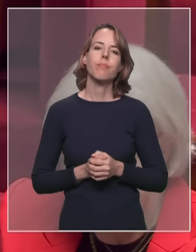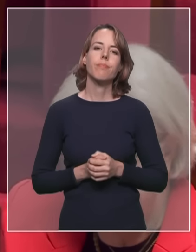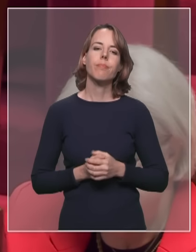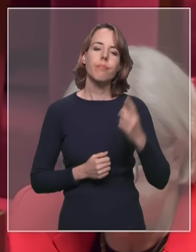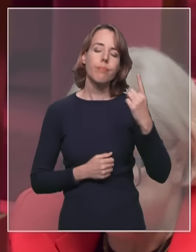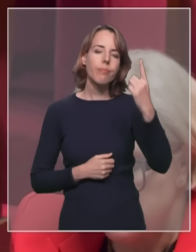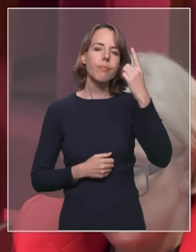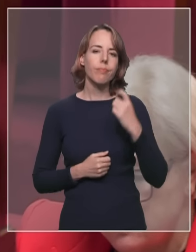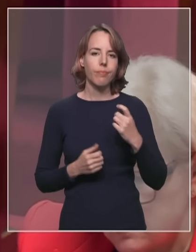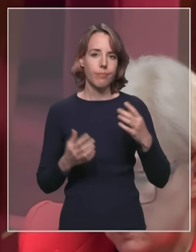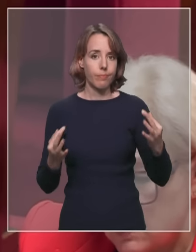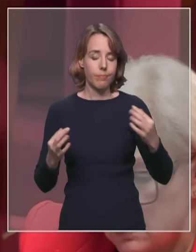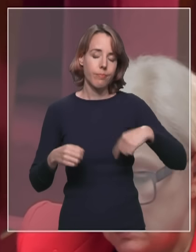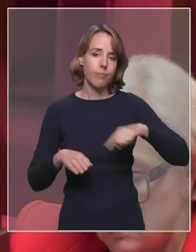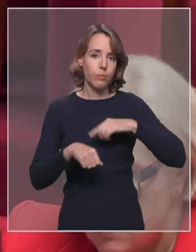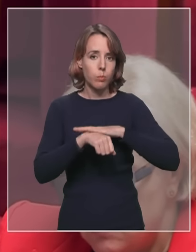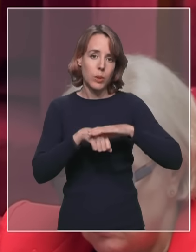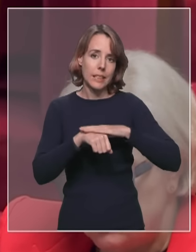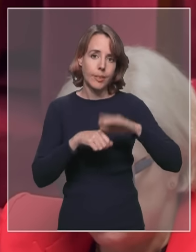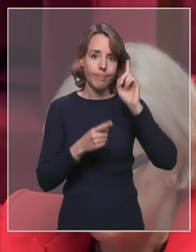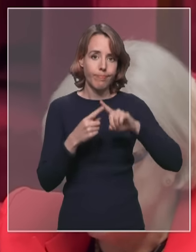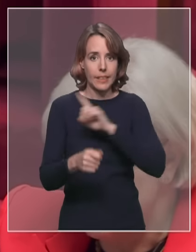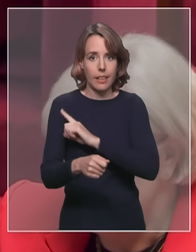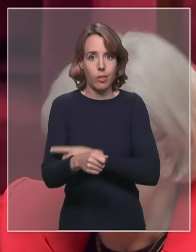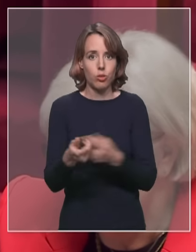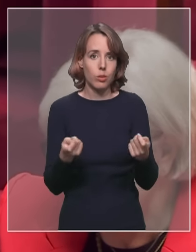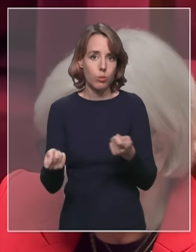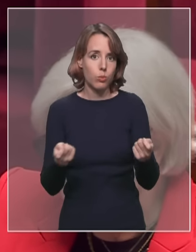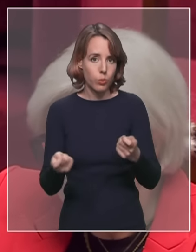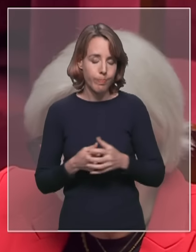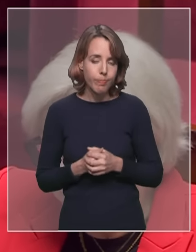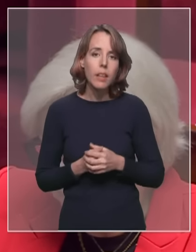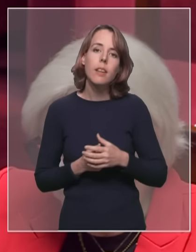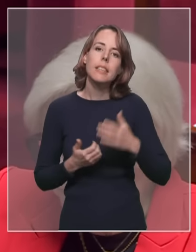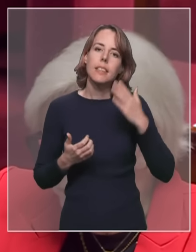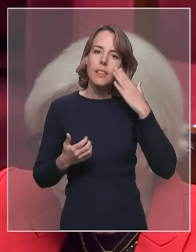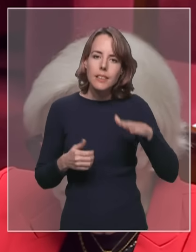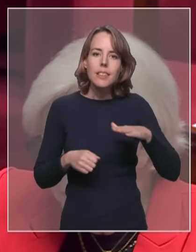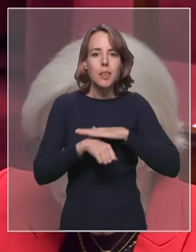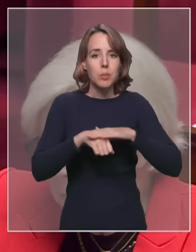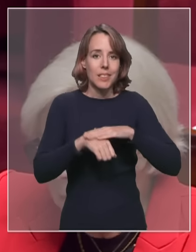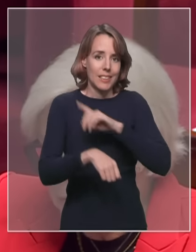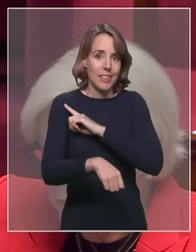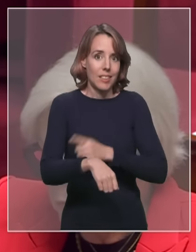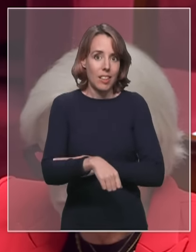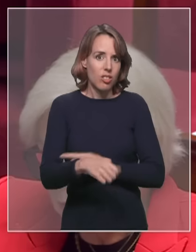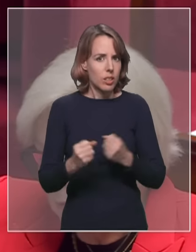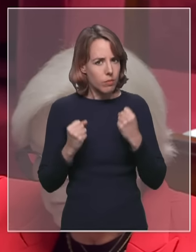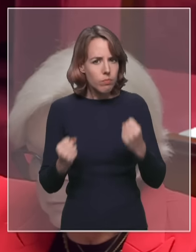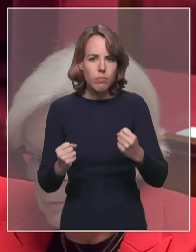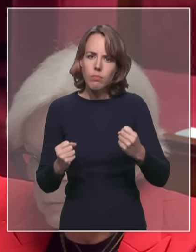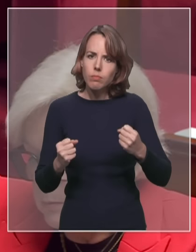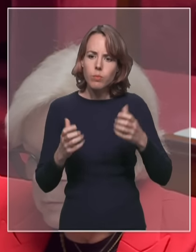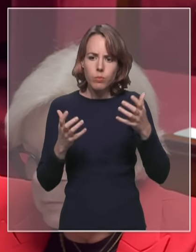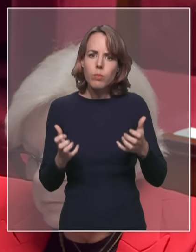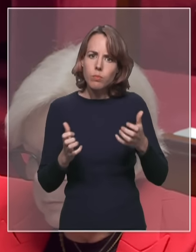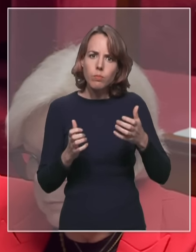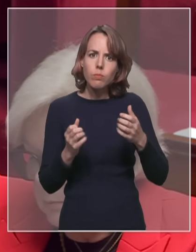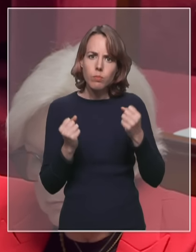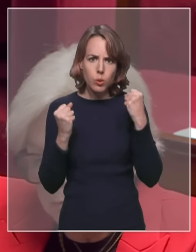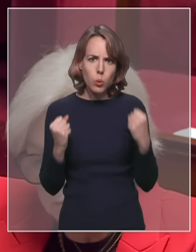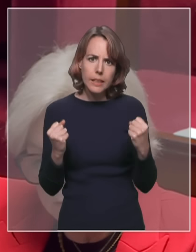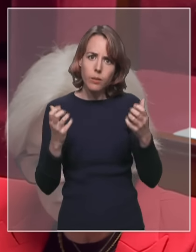interrogez sur notre politique énergétique et vous le savez, nous avons une politique énergétique qui est volontaire, qui veut s'appuyer sur ses deux